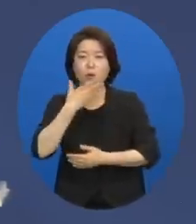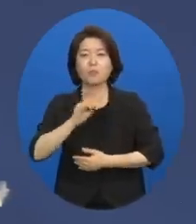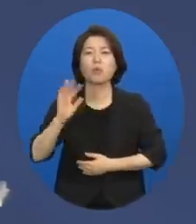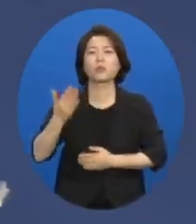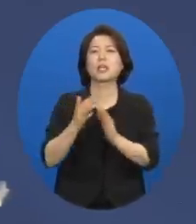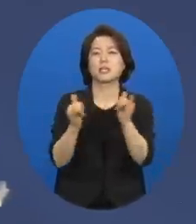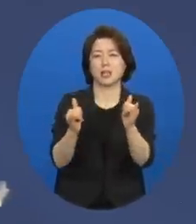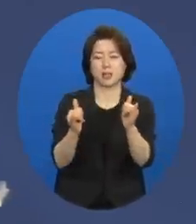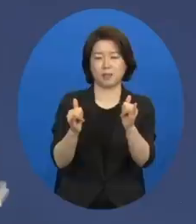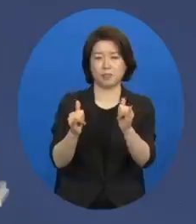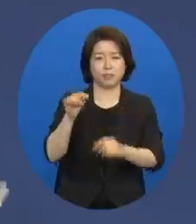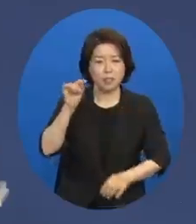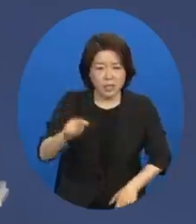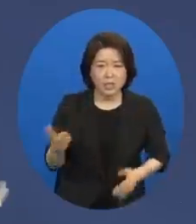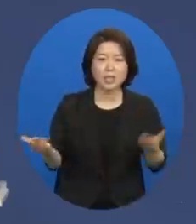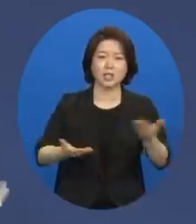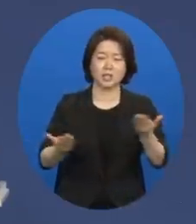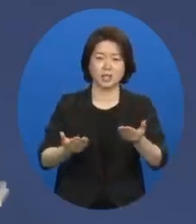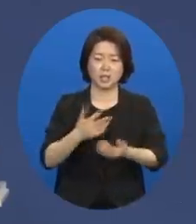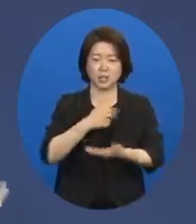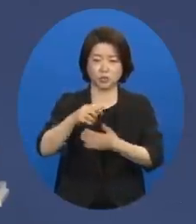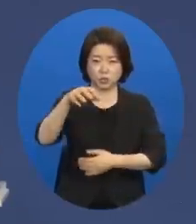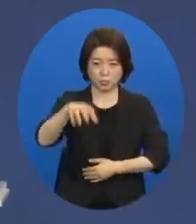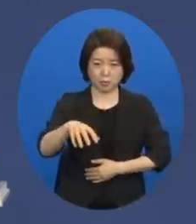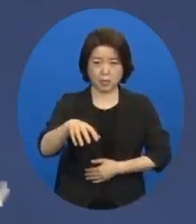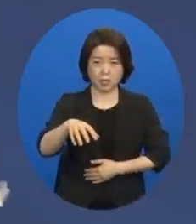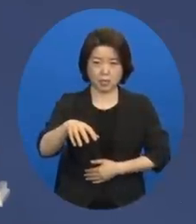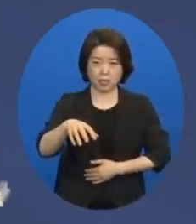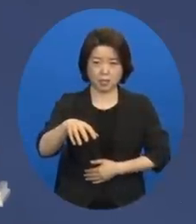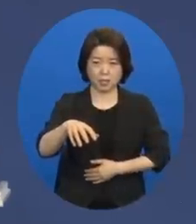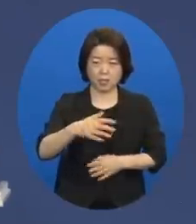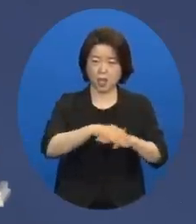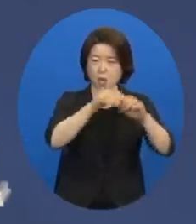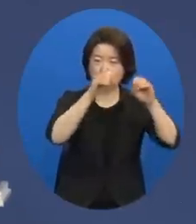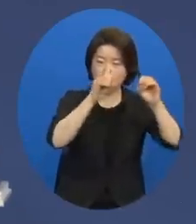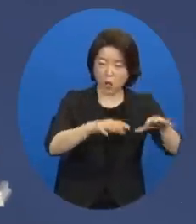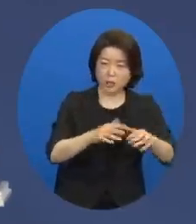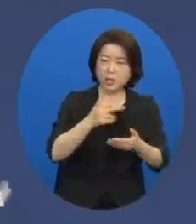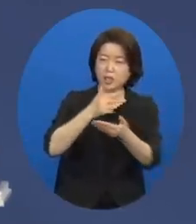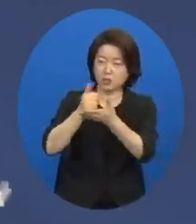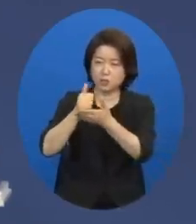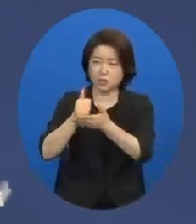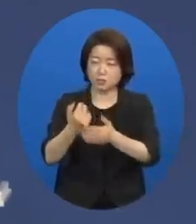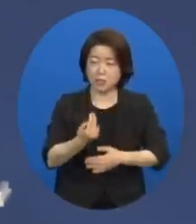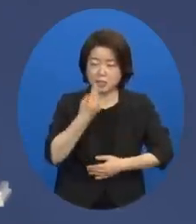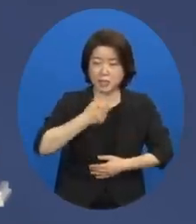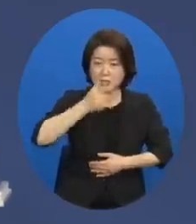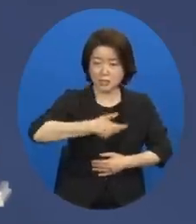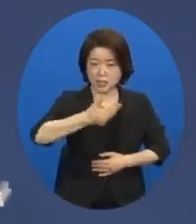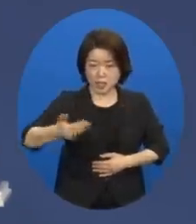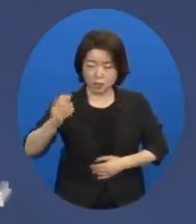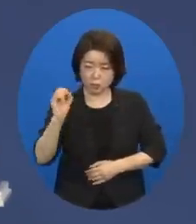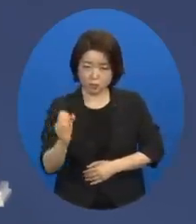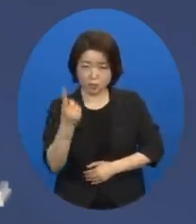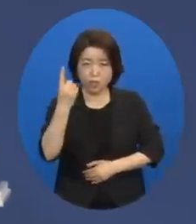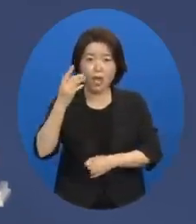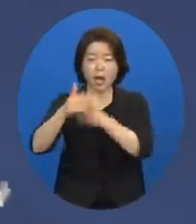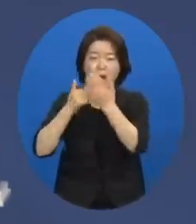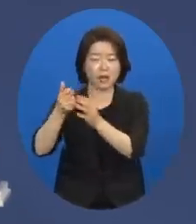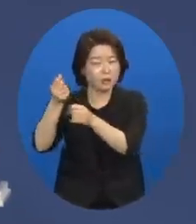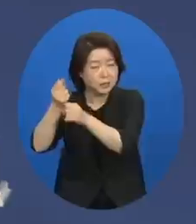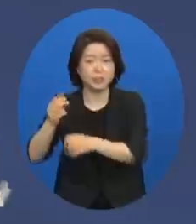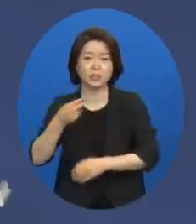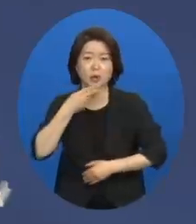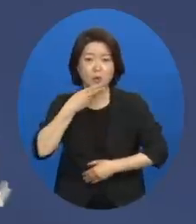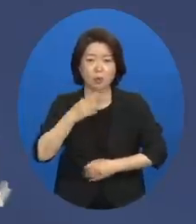근데 이 일에 주님 앞에서 헛된 주님의 생수의 근원 대신 하나님을 의지하지 않고